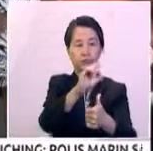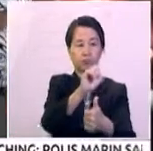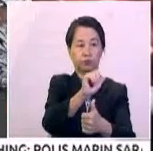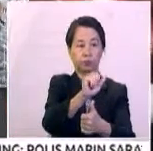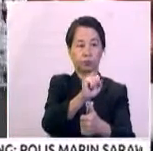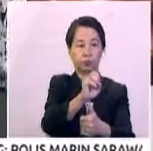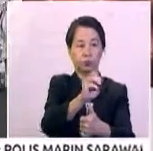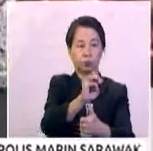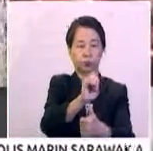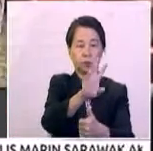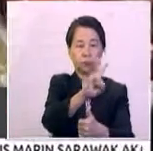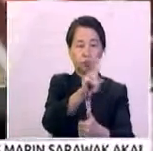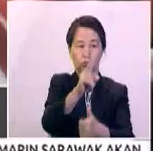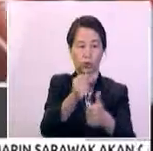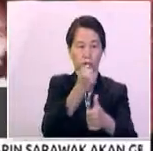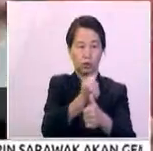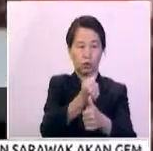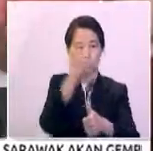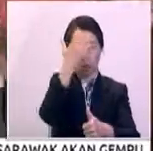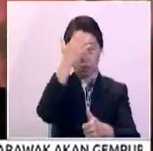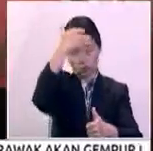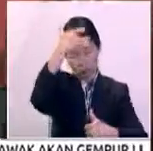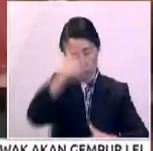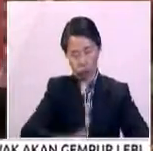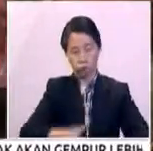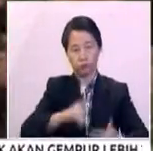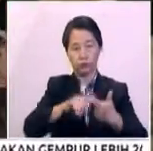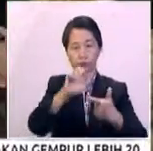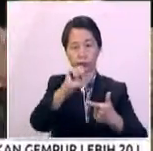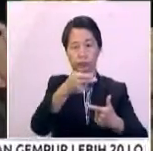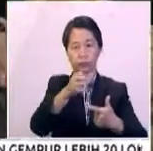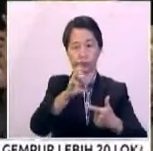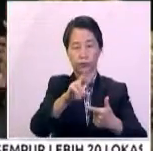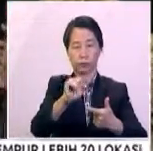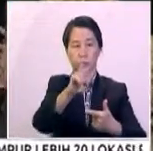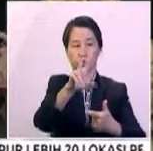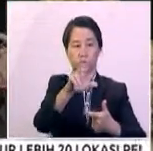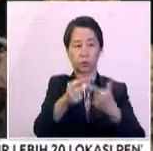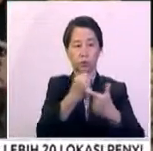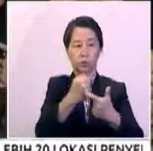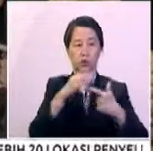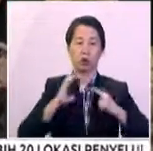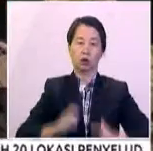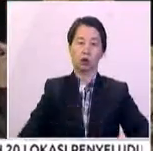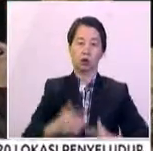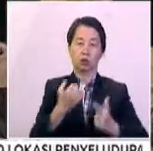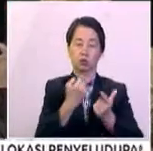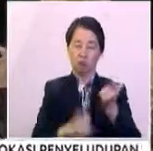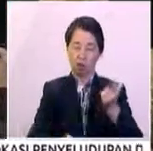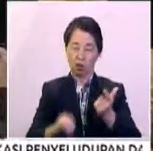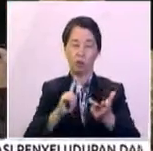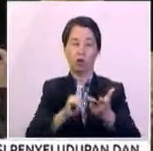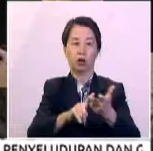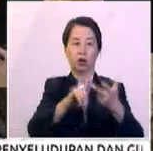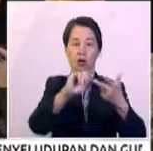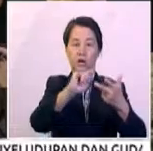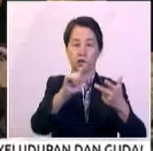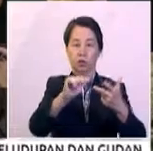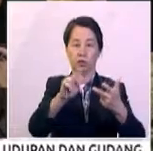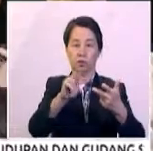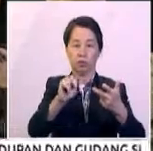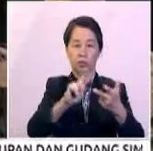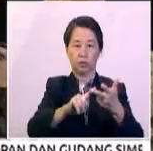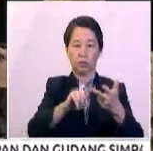Salma Omar, 72 tahun yang menghidap strok, Syafirah Hanum Cik, 23 tahun yang lumpuh sejak kecil dan Muhammad Aizan